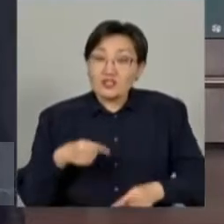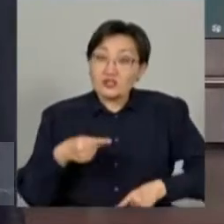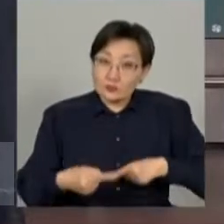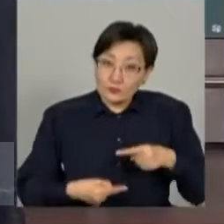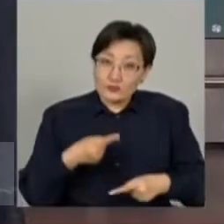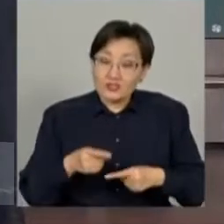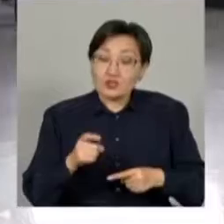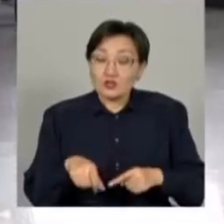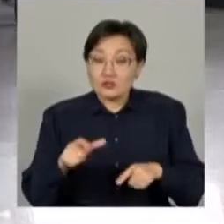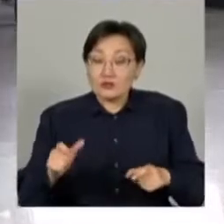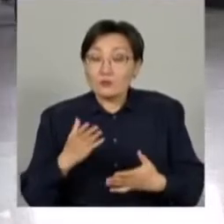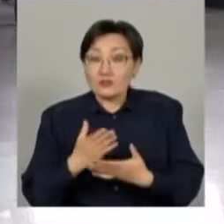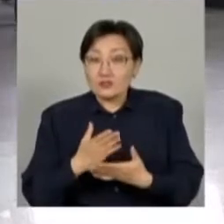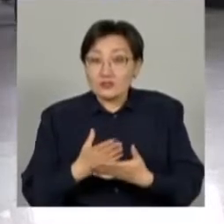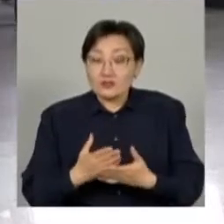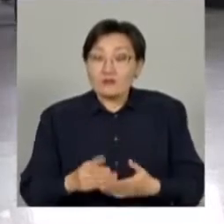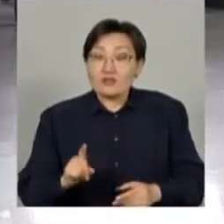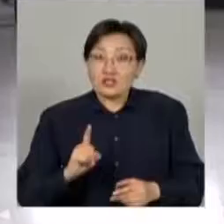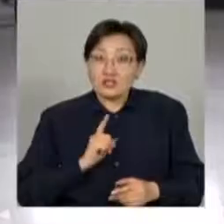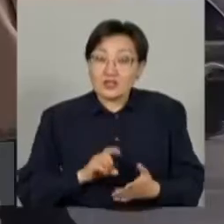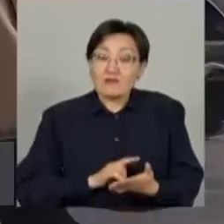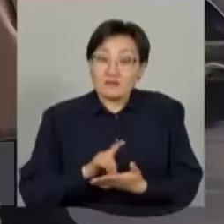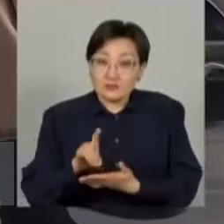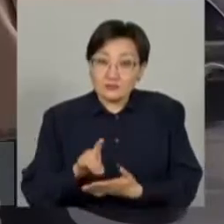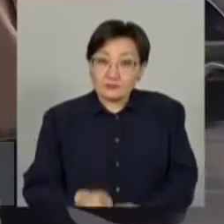остановки. Сотни человек находятся в ожидании вылета.